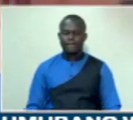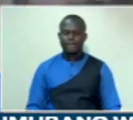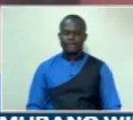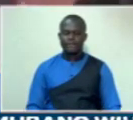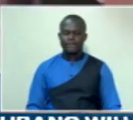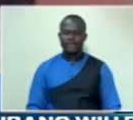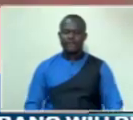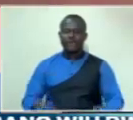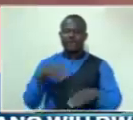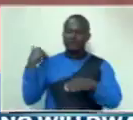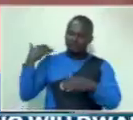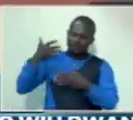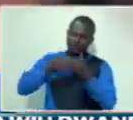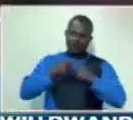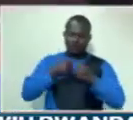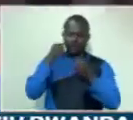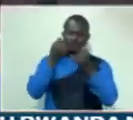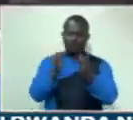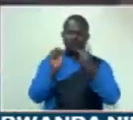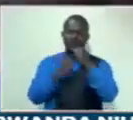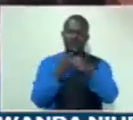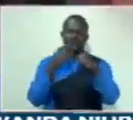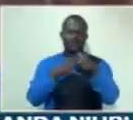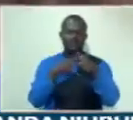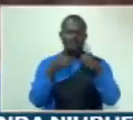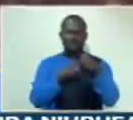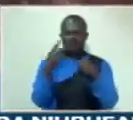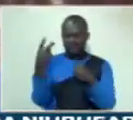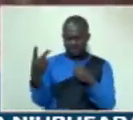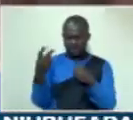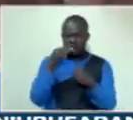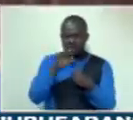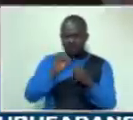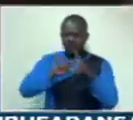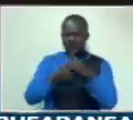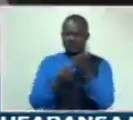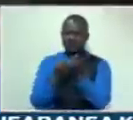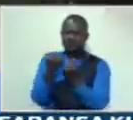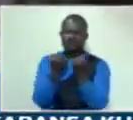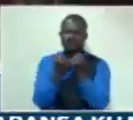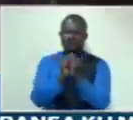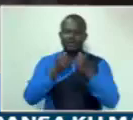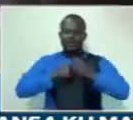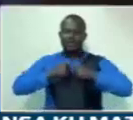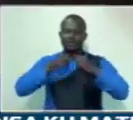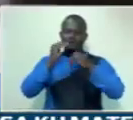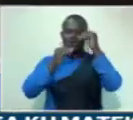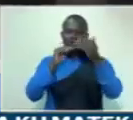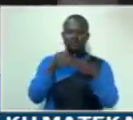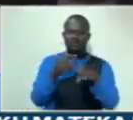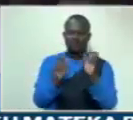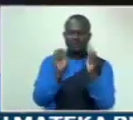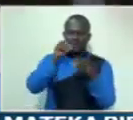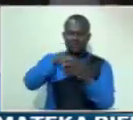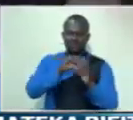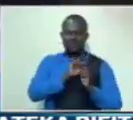Rwanda rubona ubwigenge mu mwaka w'1962, Ubufaransa buri mu bihugu byahise bitangira ubutwererane n'u Rwanda mu nzego zitandukanye za gisivili